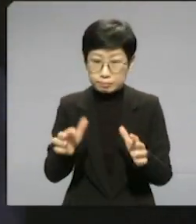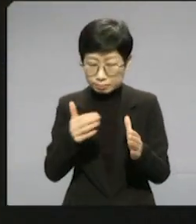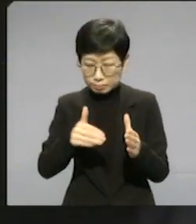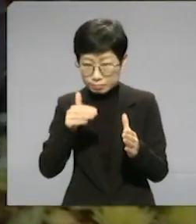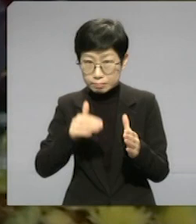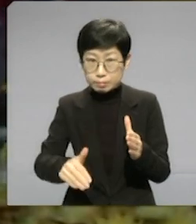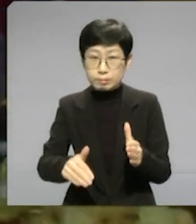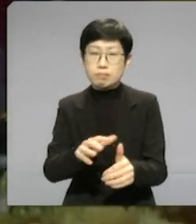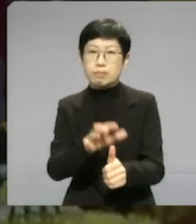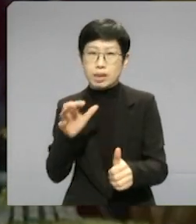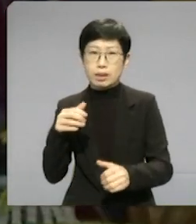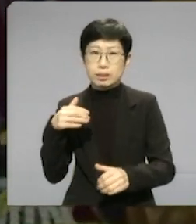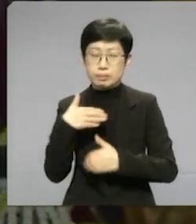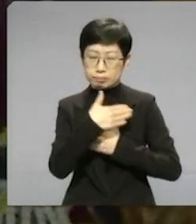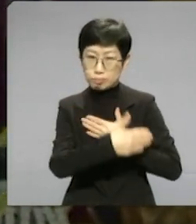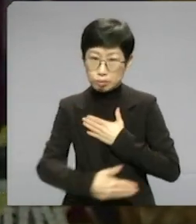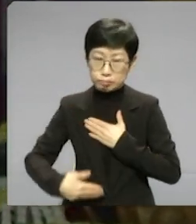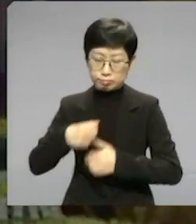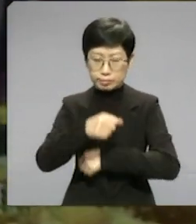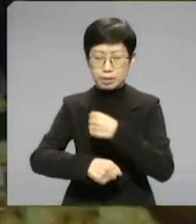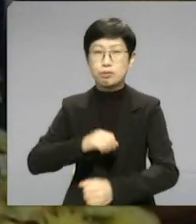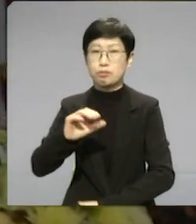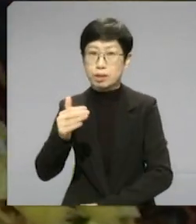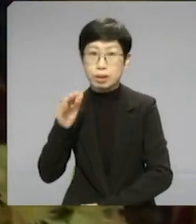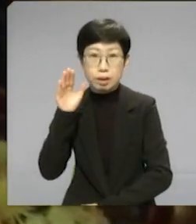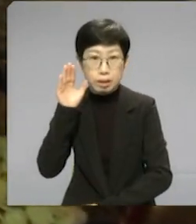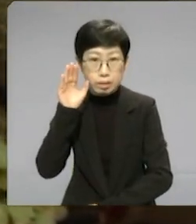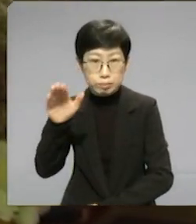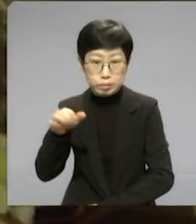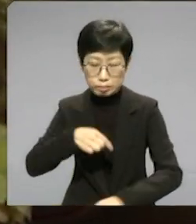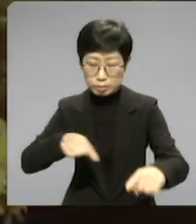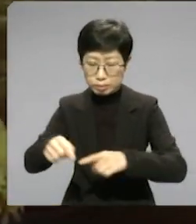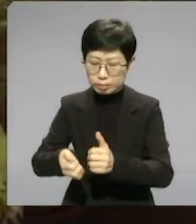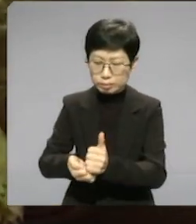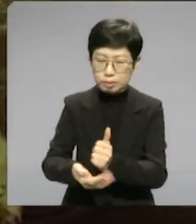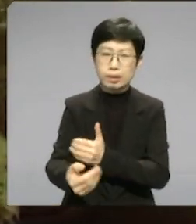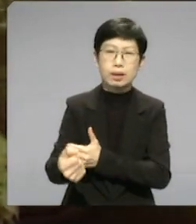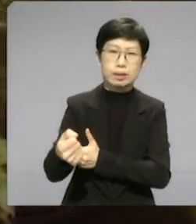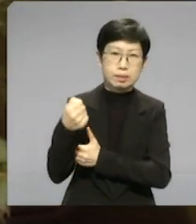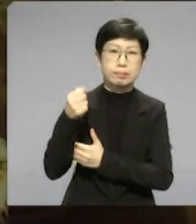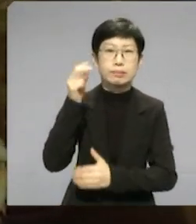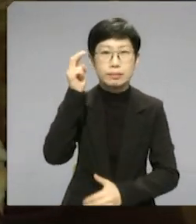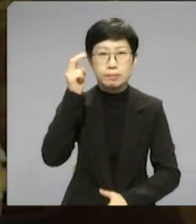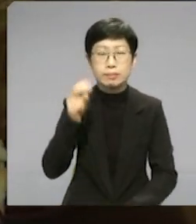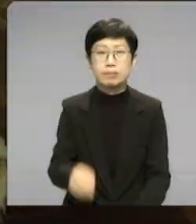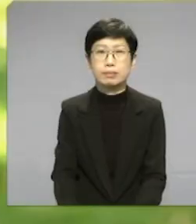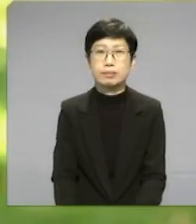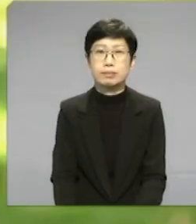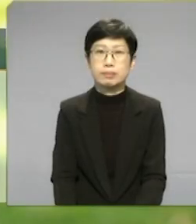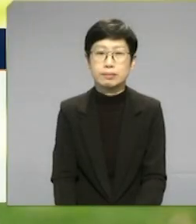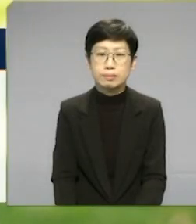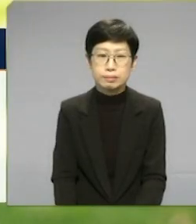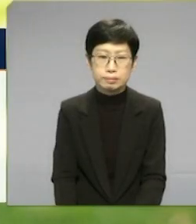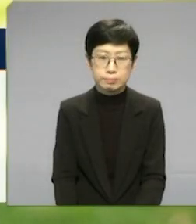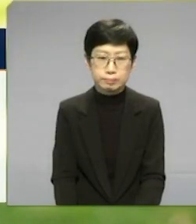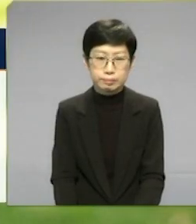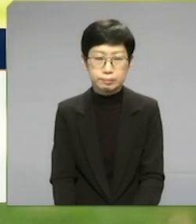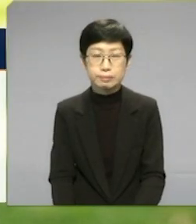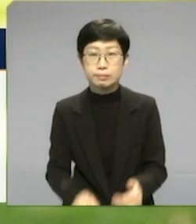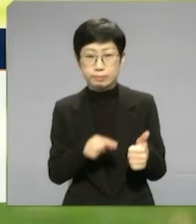공식적으로 자유의 몸이 된 만큼 태국 정계에 적지 않은 영향을 미칠 것으로 보입니다. Thaksin will